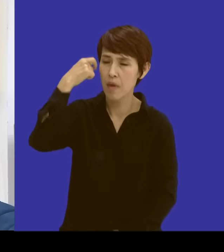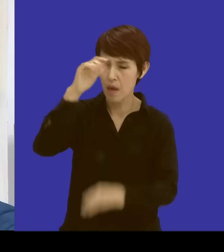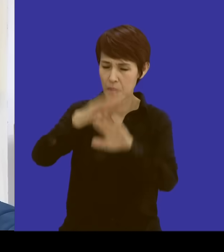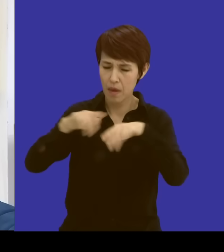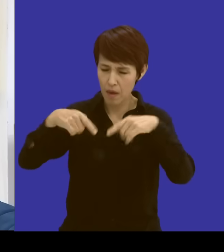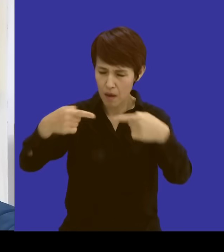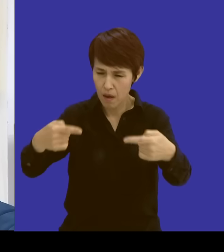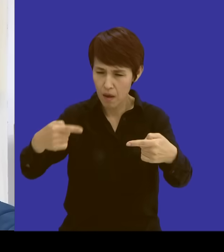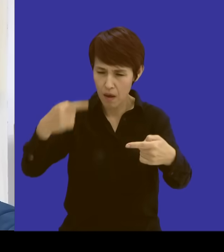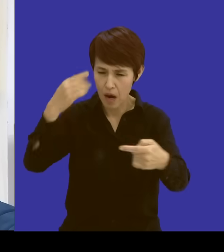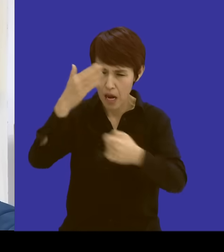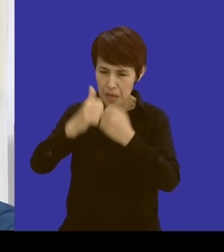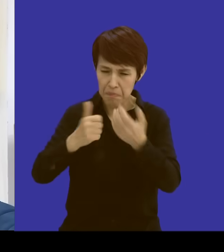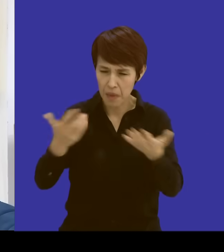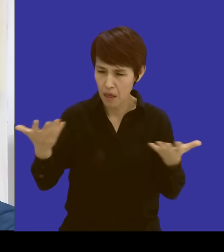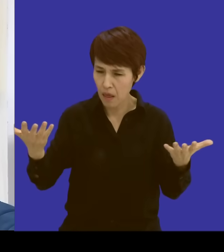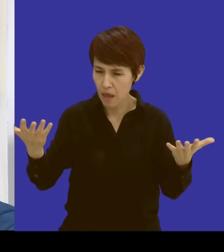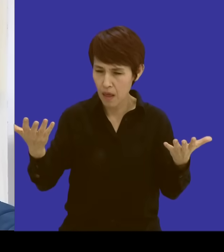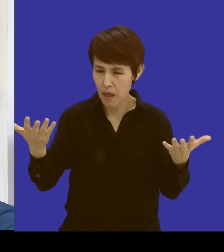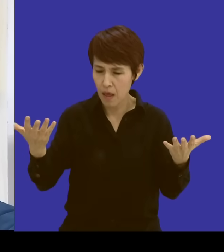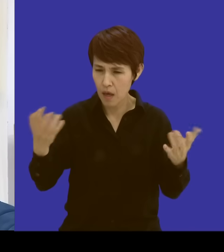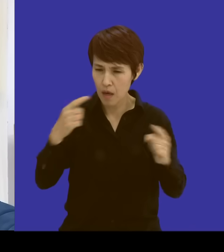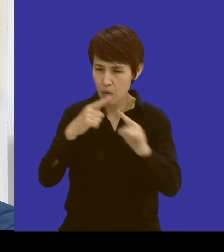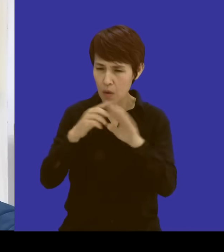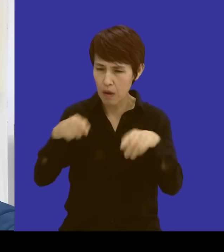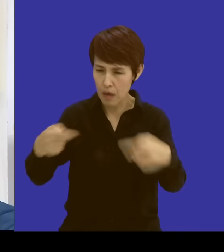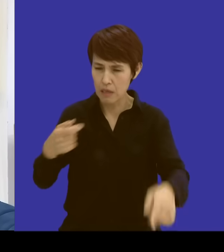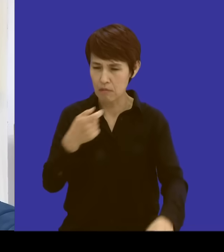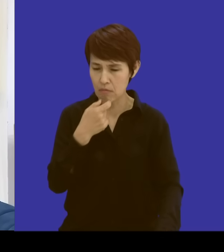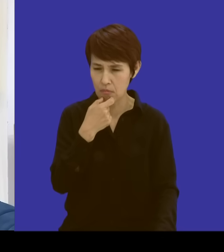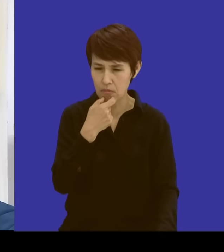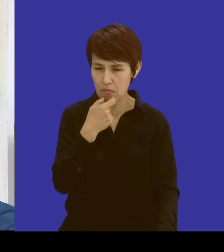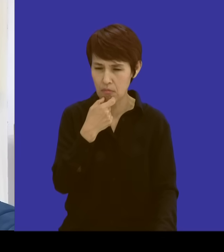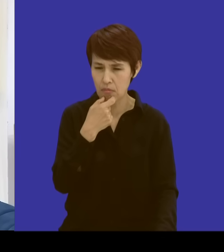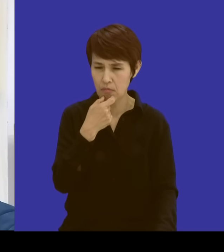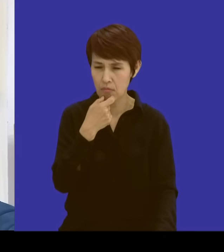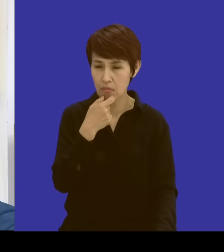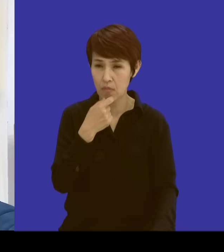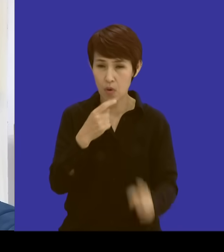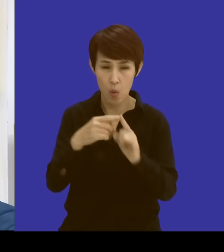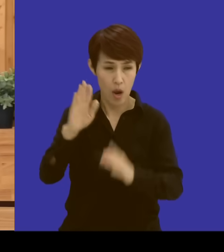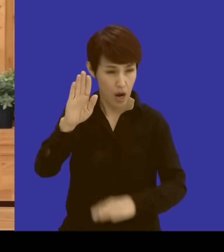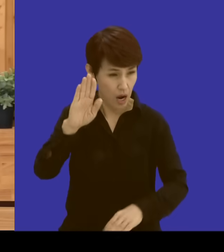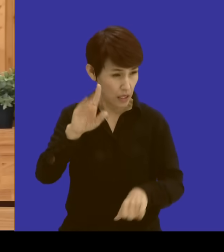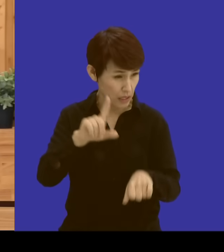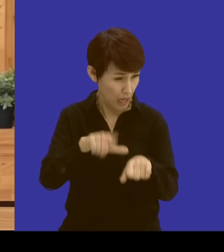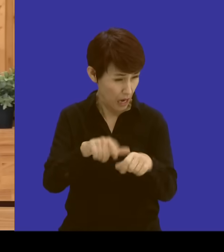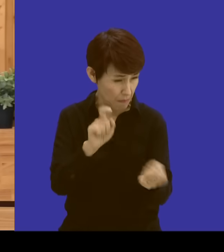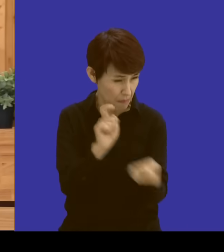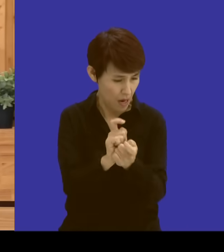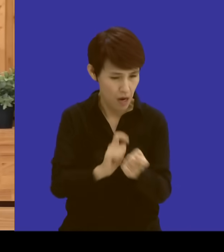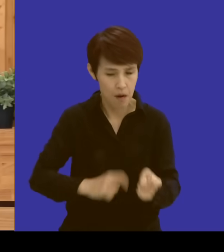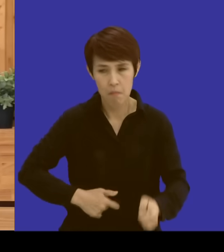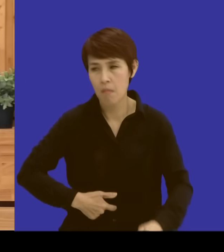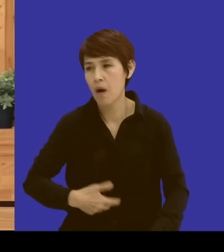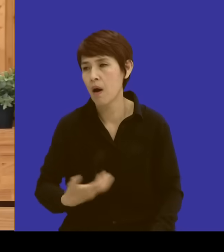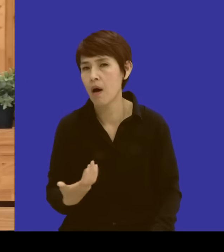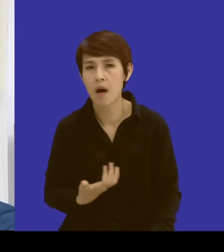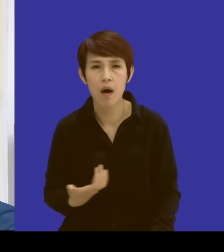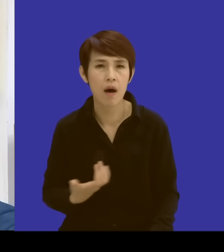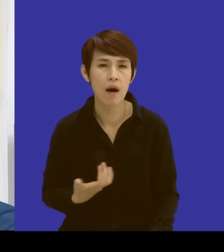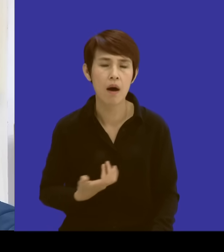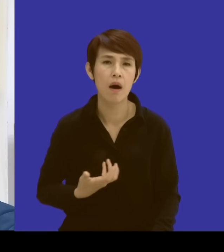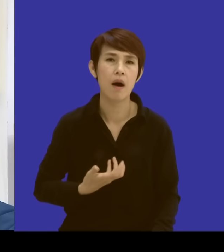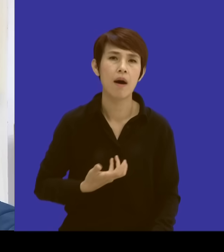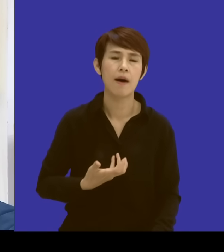더 하나님이 느껴지지 않고 교회 가기 싫고 교회 가고 싶으면 진짜 배 아프고 교회 갈 시간이 되면 그렇게 하면서